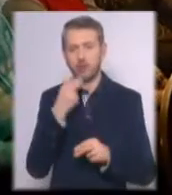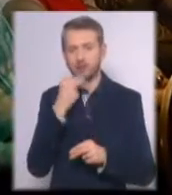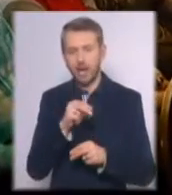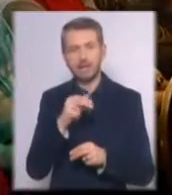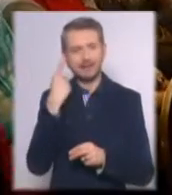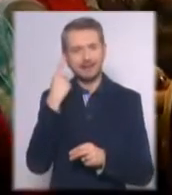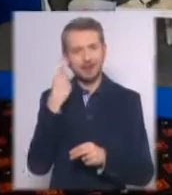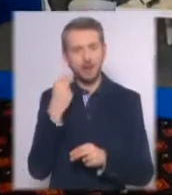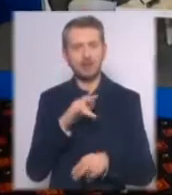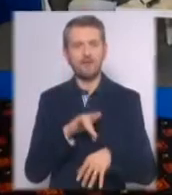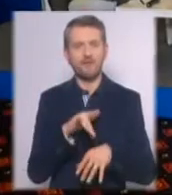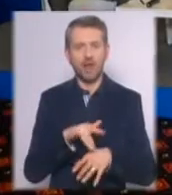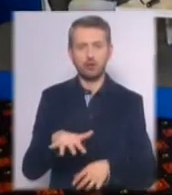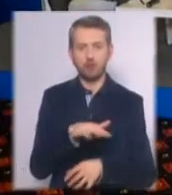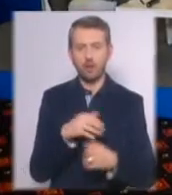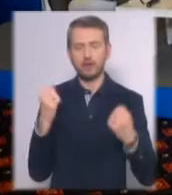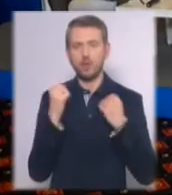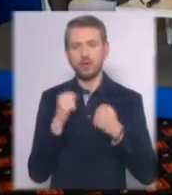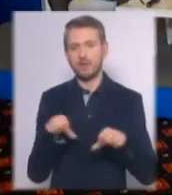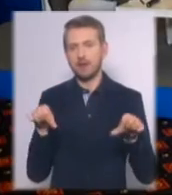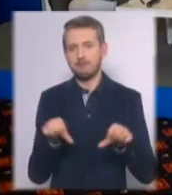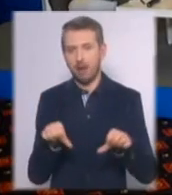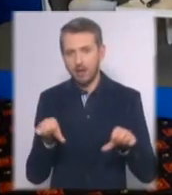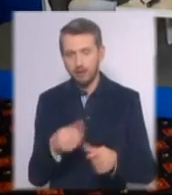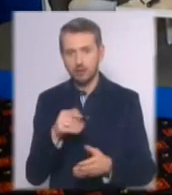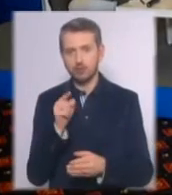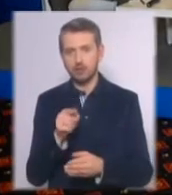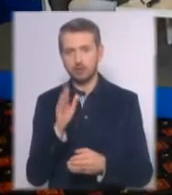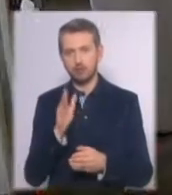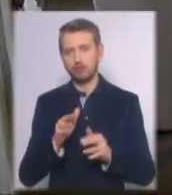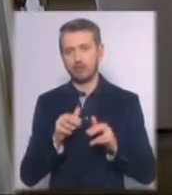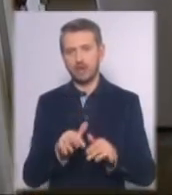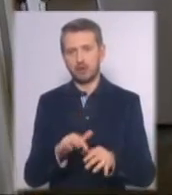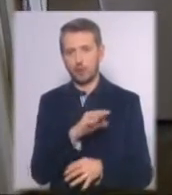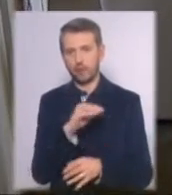для фан-зон і спортивних барів, якщо ті будуть діяти офіційно.